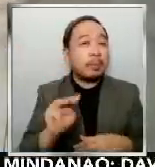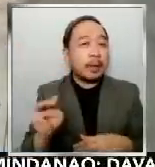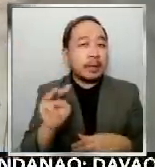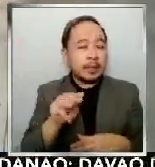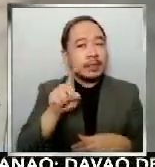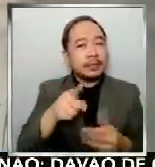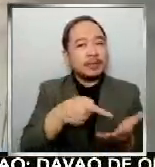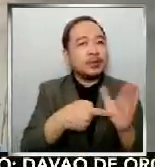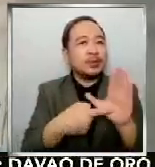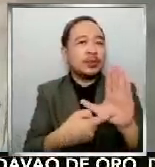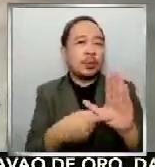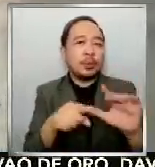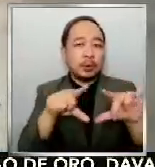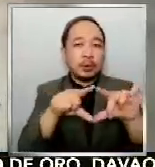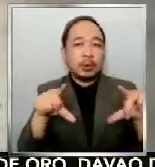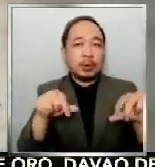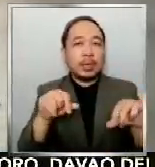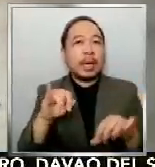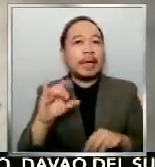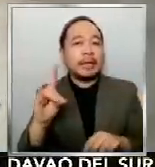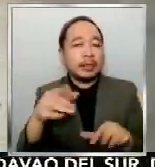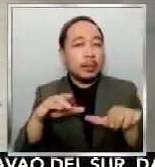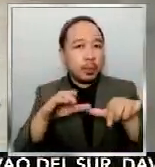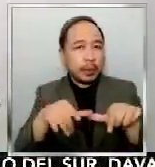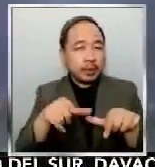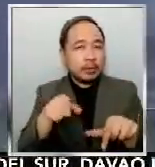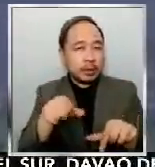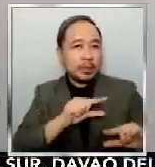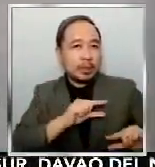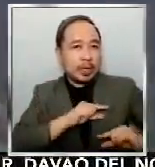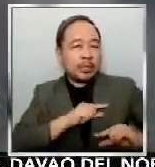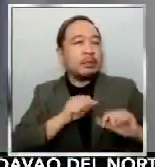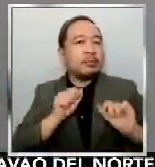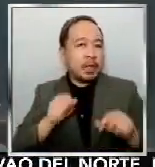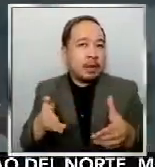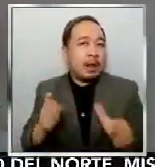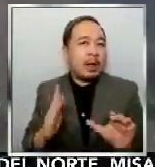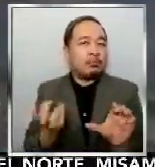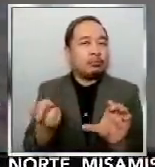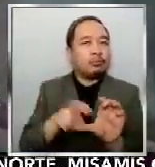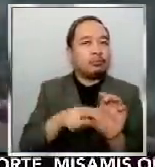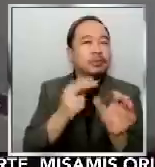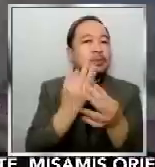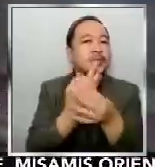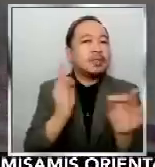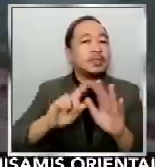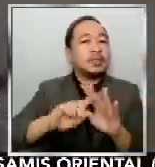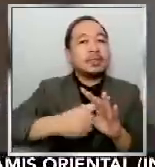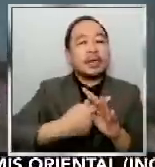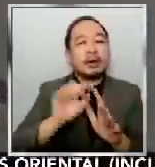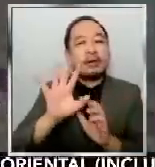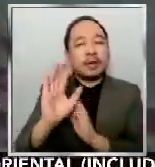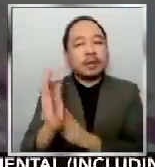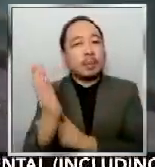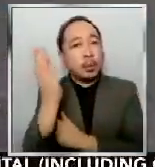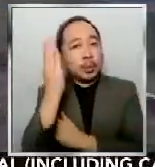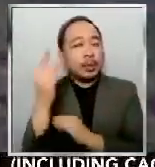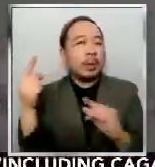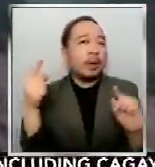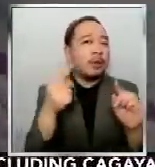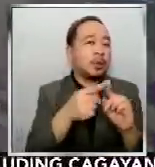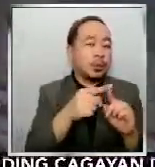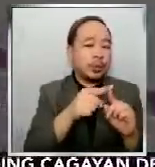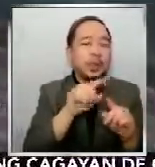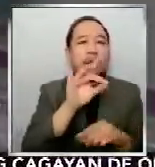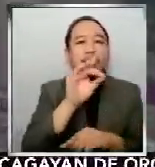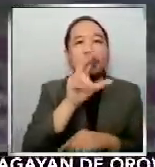PWD ID sa mga security personnel at ipatutupad ang libreng sakay simula alas 5 ng umaga hanggang alas 8:30